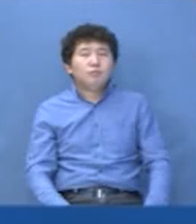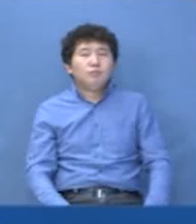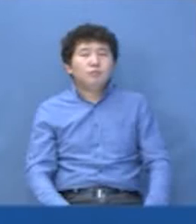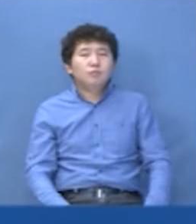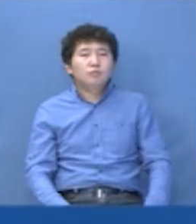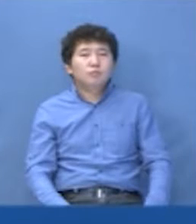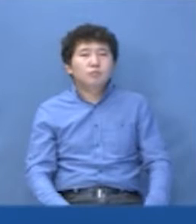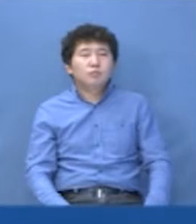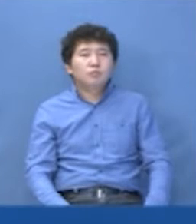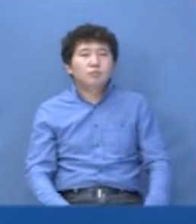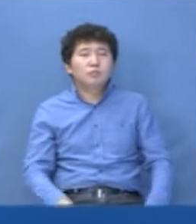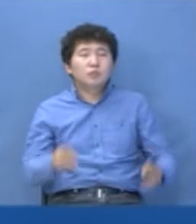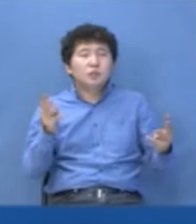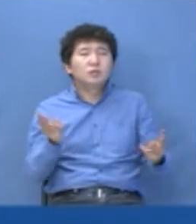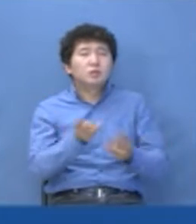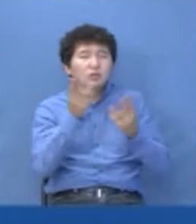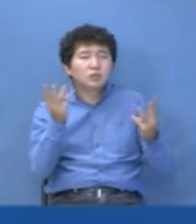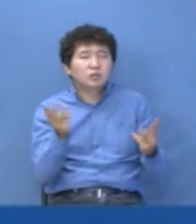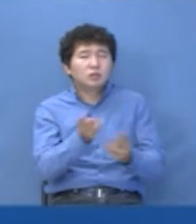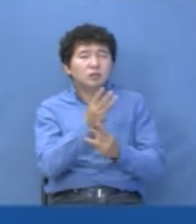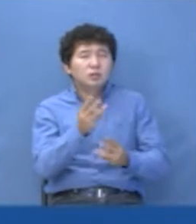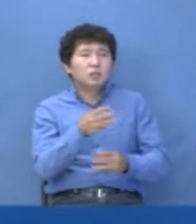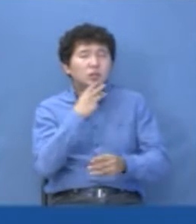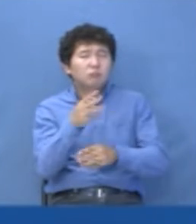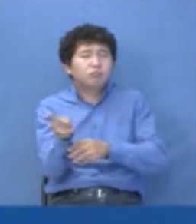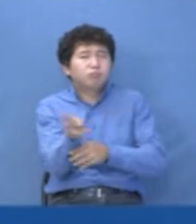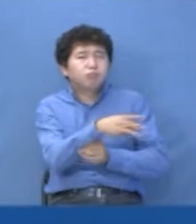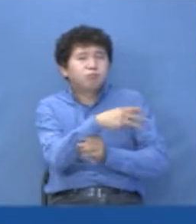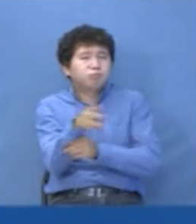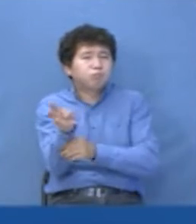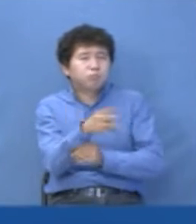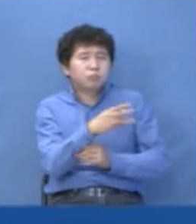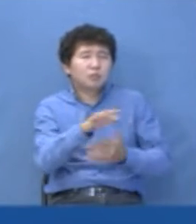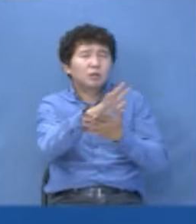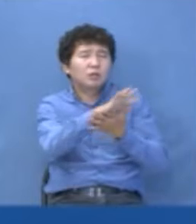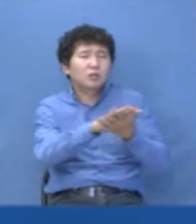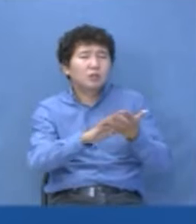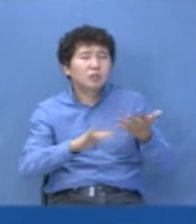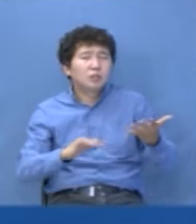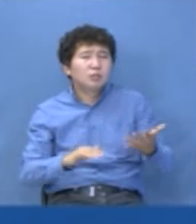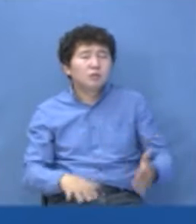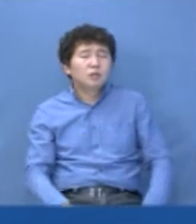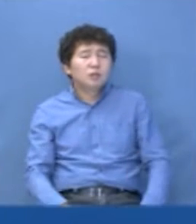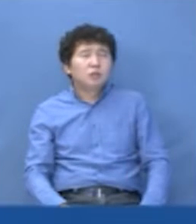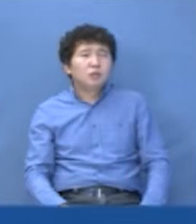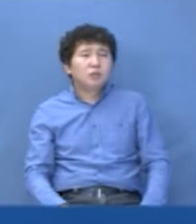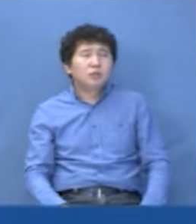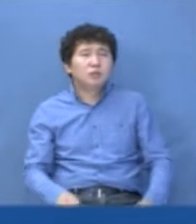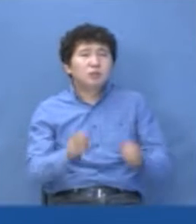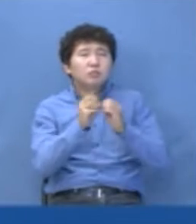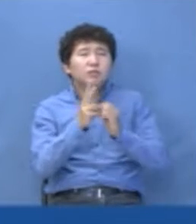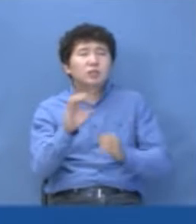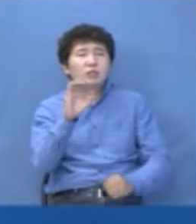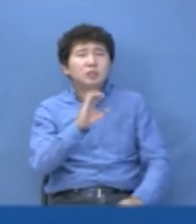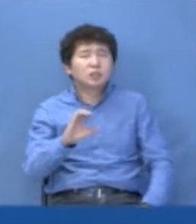Тілсіз жаумен күрес. Өрт сөндірушілер орманды алқаптарда тұтанған жалынмен күресті жалғастырып, біршама аумақты сөндірді. 12